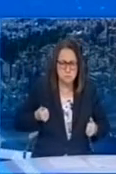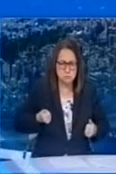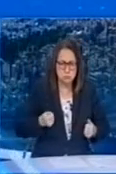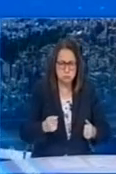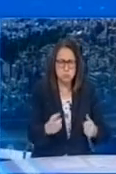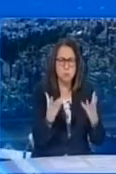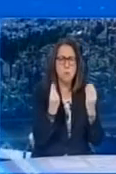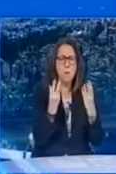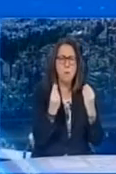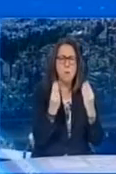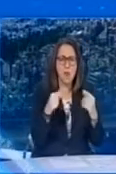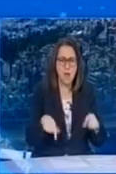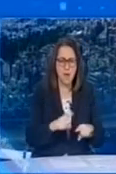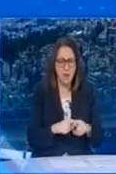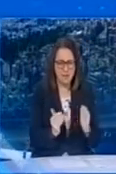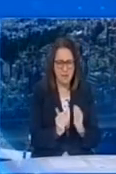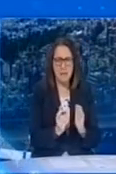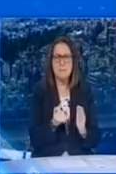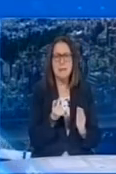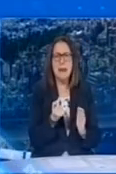Ας δούμε λοιπόν τα νούμερα.